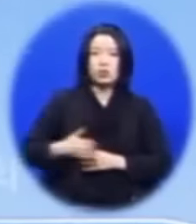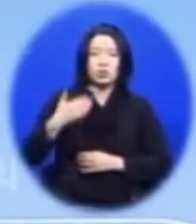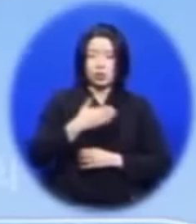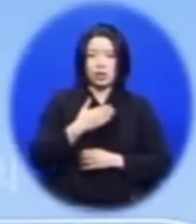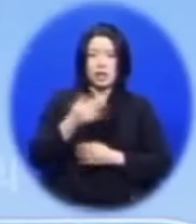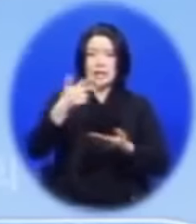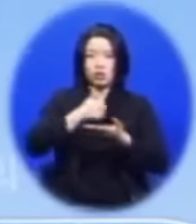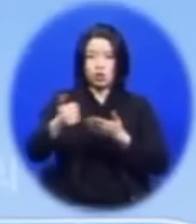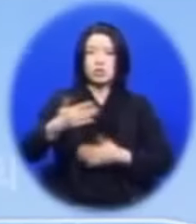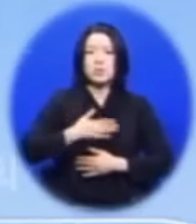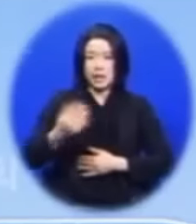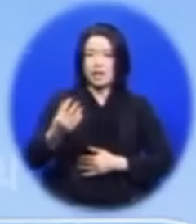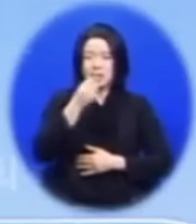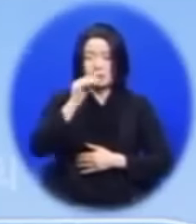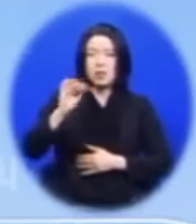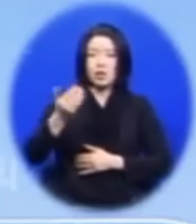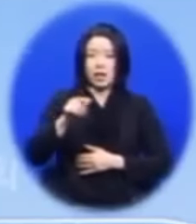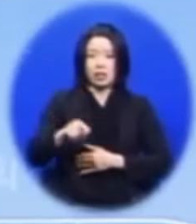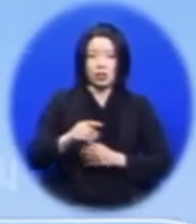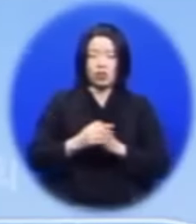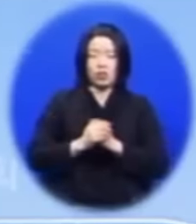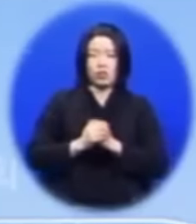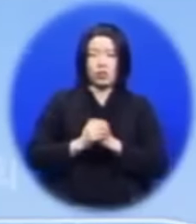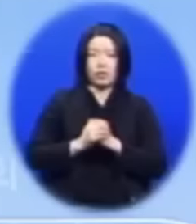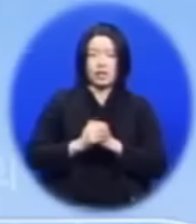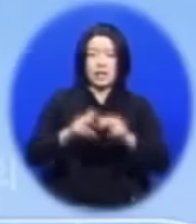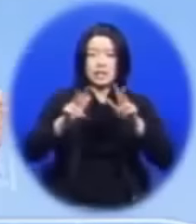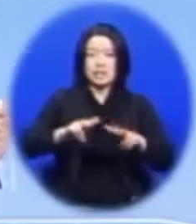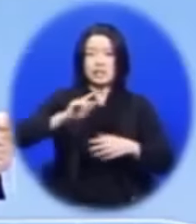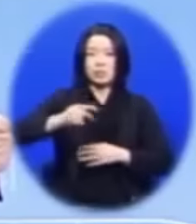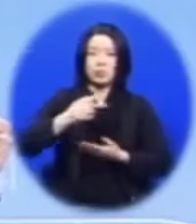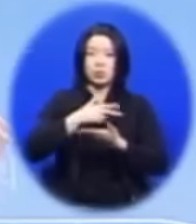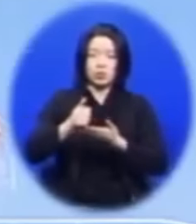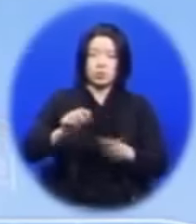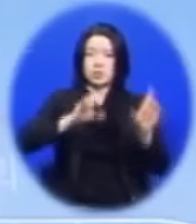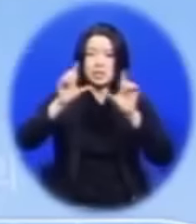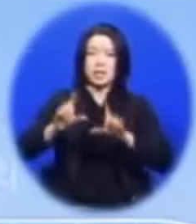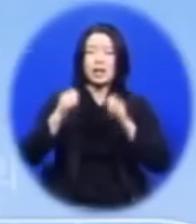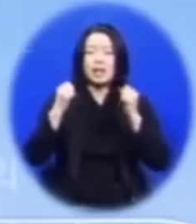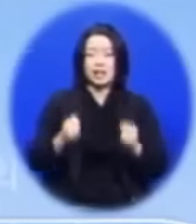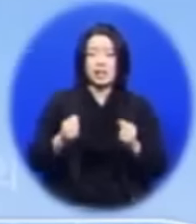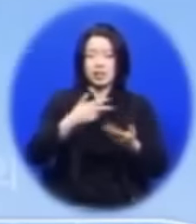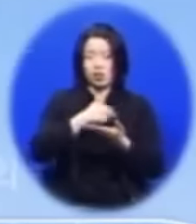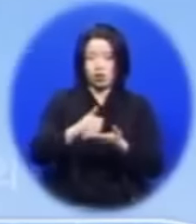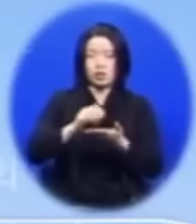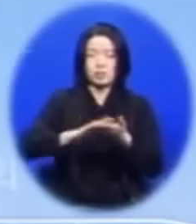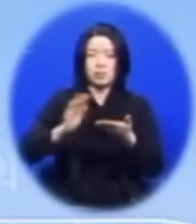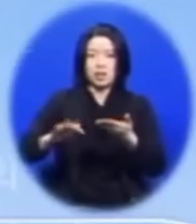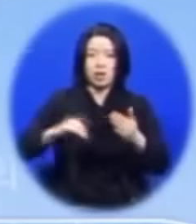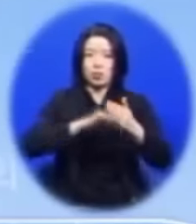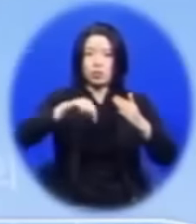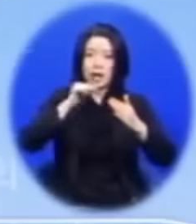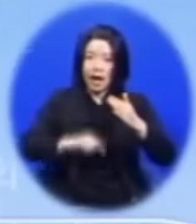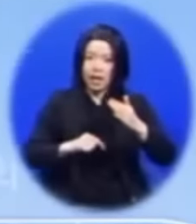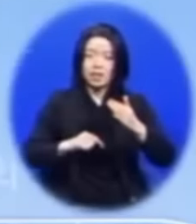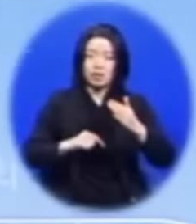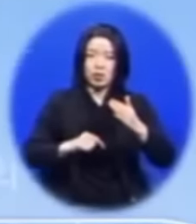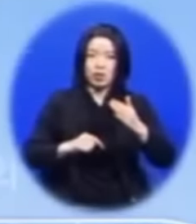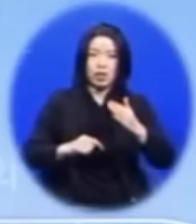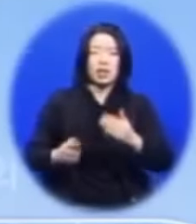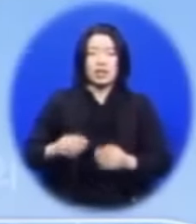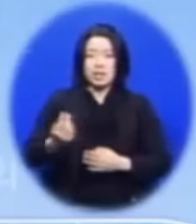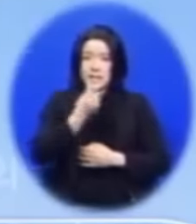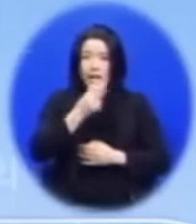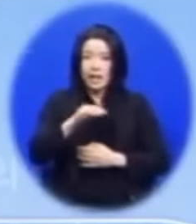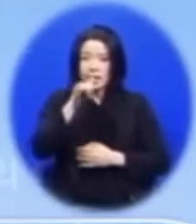생명이 되셨으니까 지금도 주님은 살아계신 주님입니다 우리 안에서 말이에요 내가 살아 있는